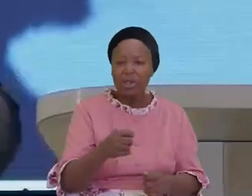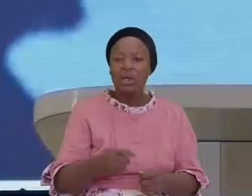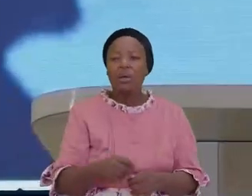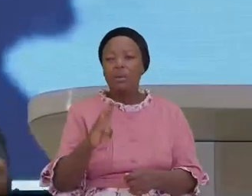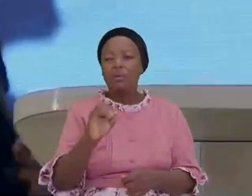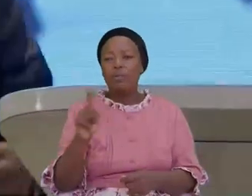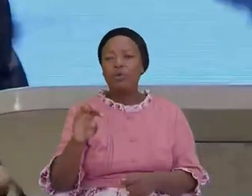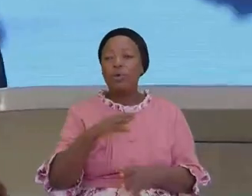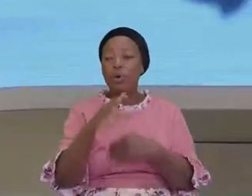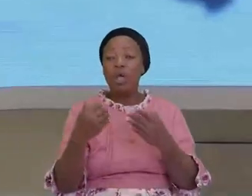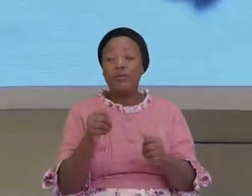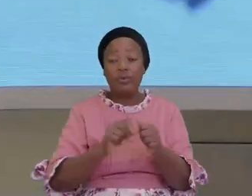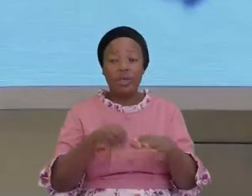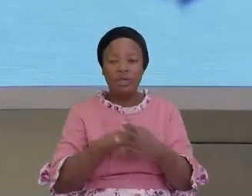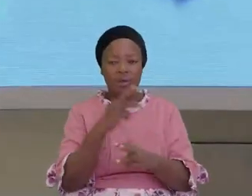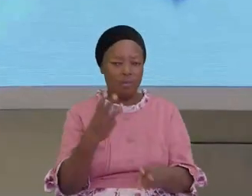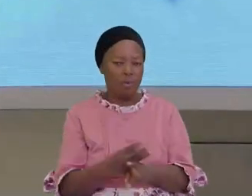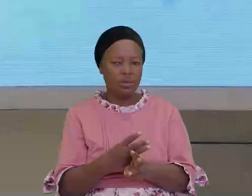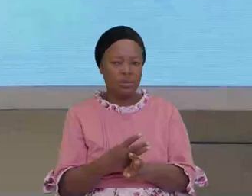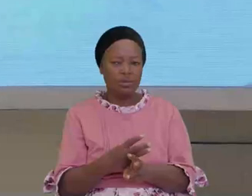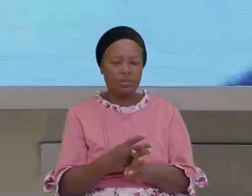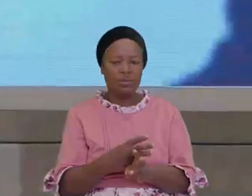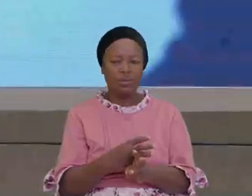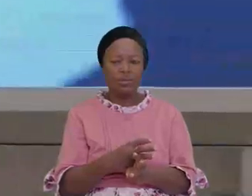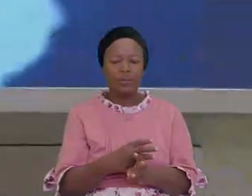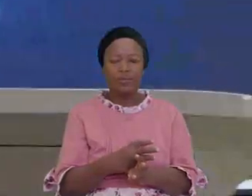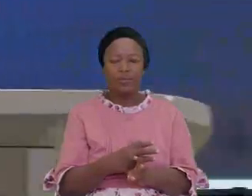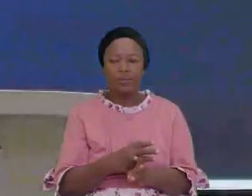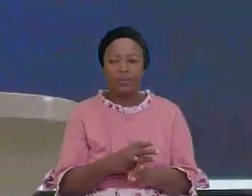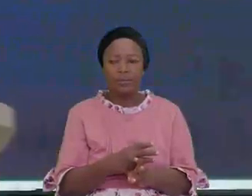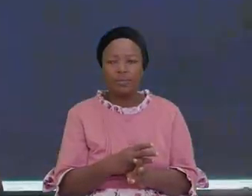bouteilles seront donc remplies de l'Esprit de Dieu.